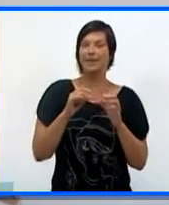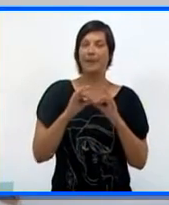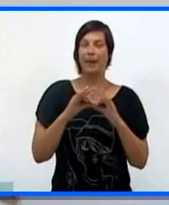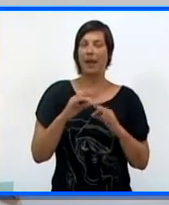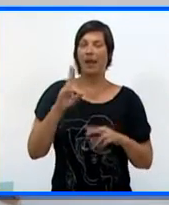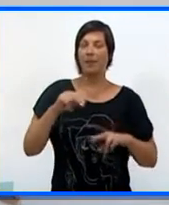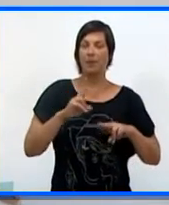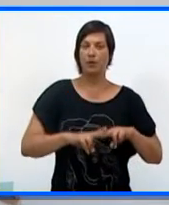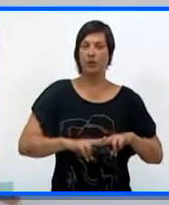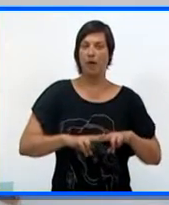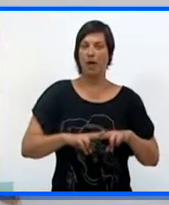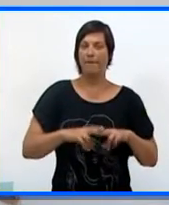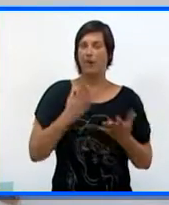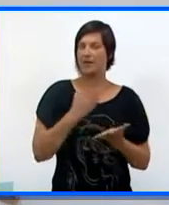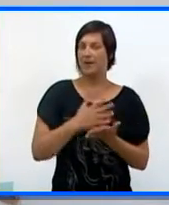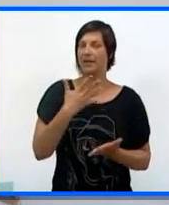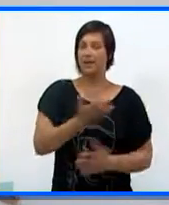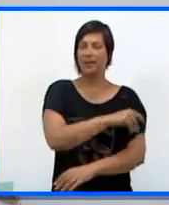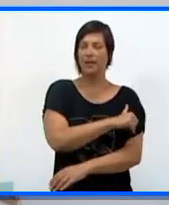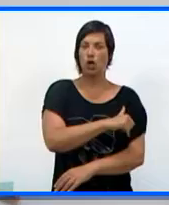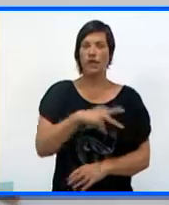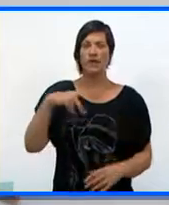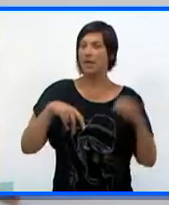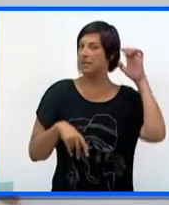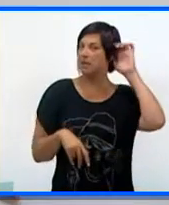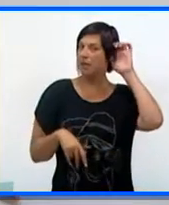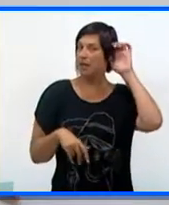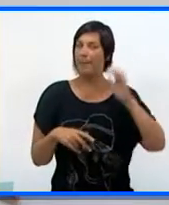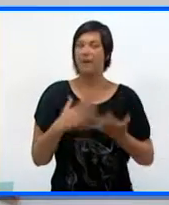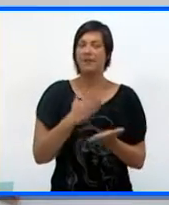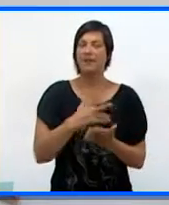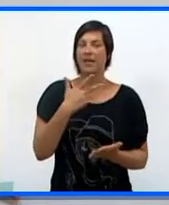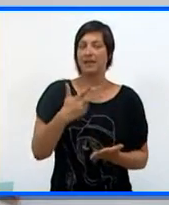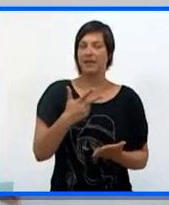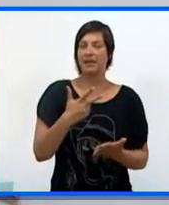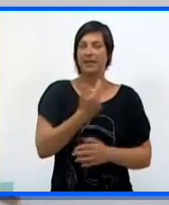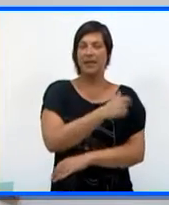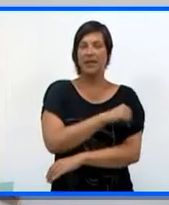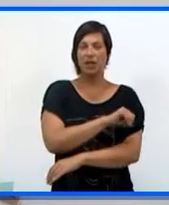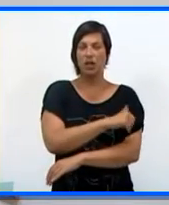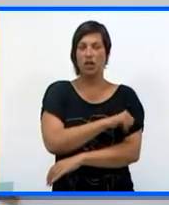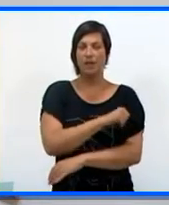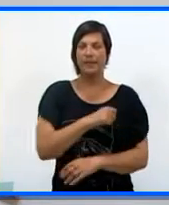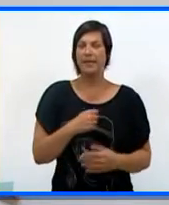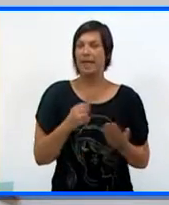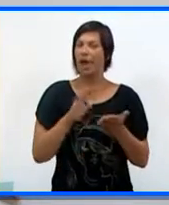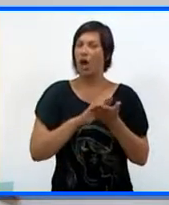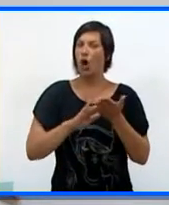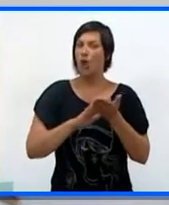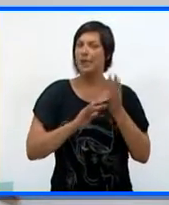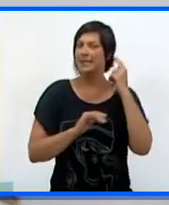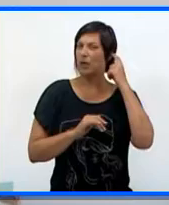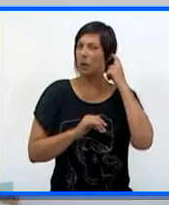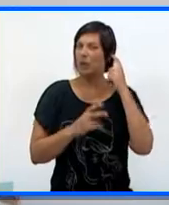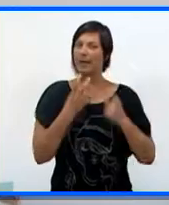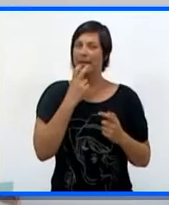a oni imaju pravo svake 5 godina aparat slušni, svake 3 godine umjetna otisak uha